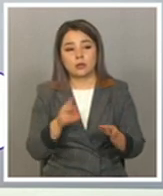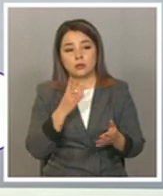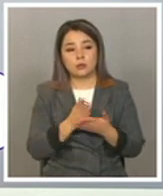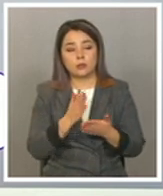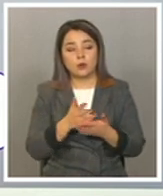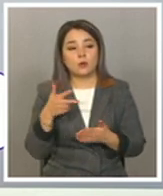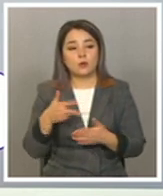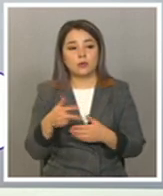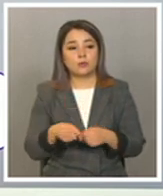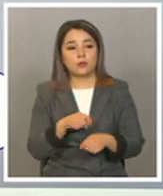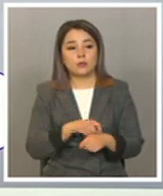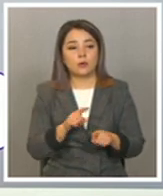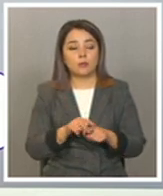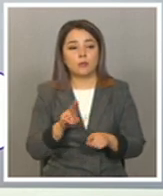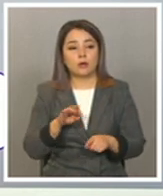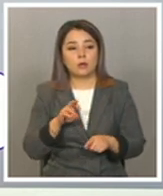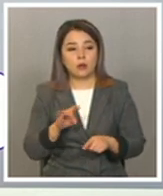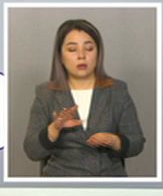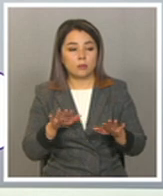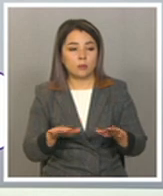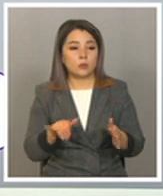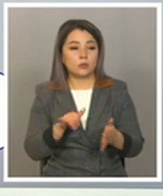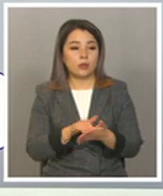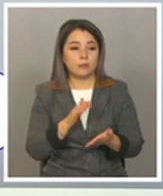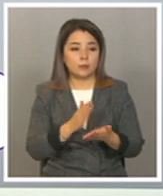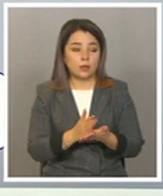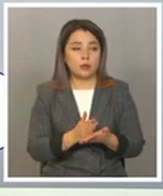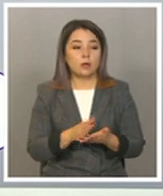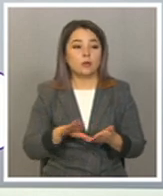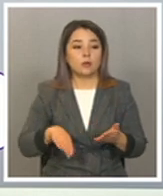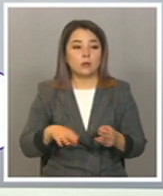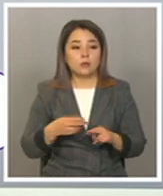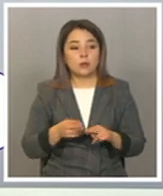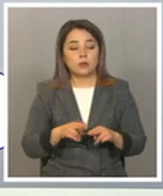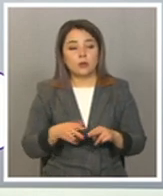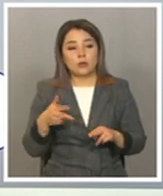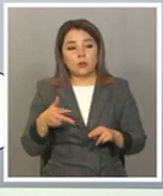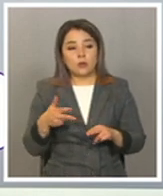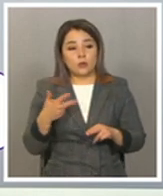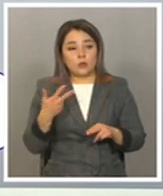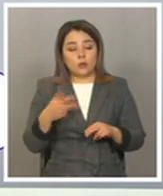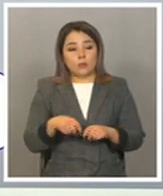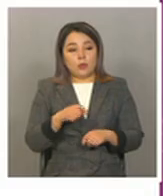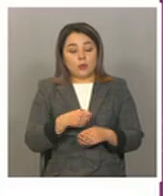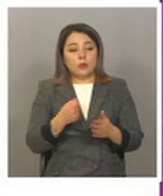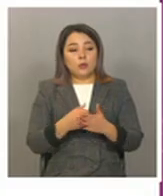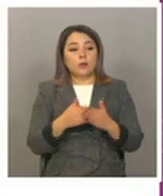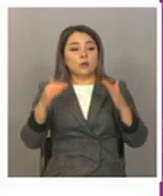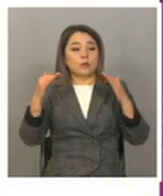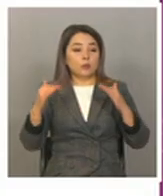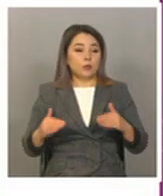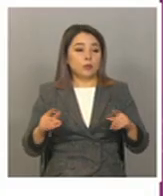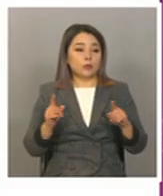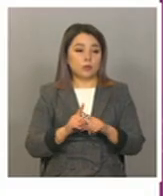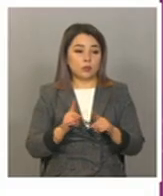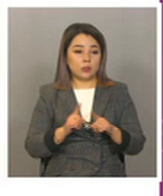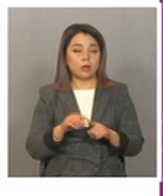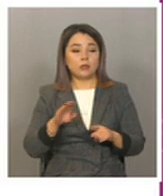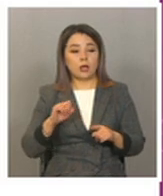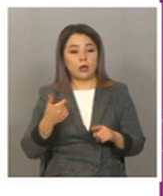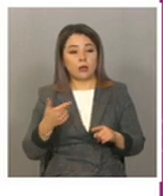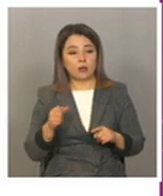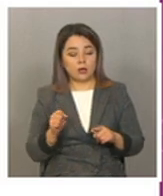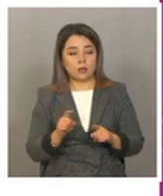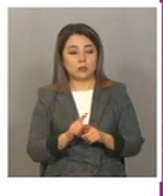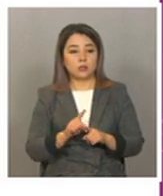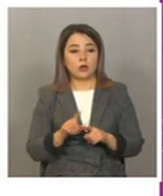метр биіктікте поляр мұздары орналасса, ал одан 3000 метрден төменге қарай Альп шалғындары, тайга зонасы,